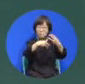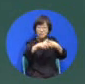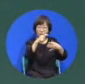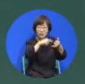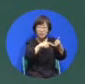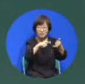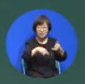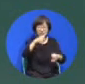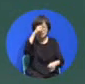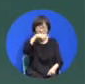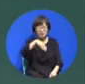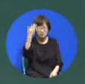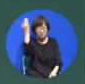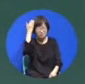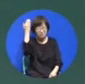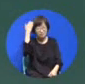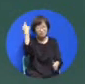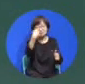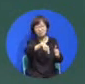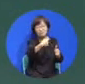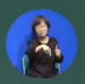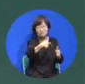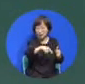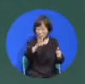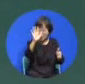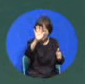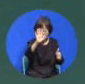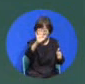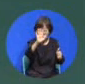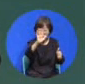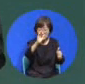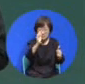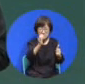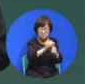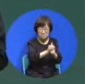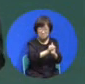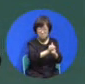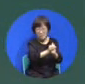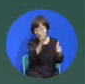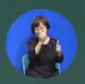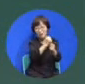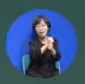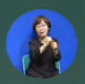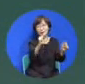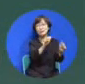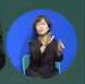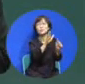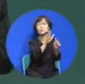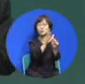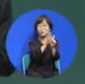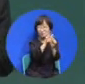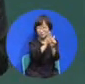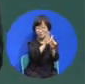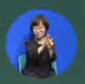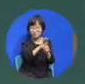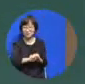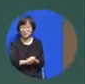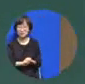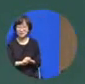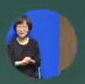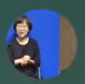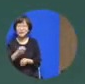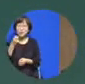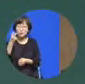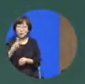아니고 해방시켜야 되는 겁니다. And the devotion we give must not just be to relay information to them, but to set them free.